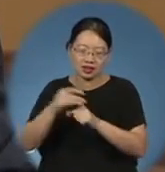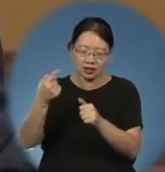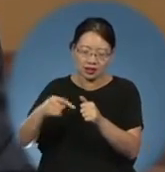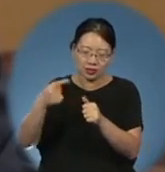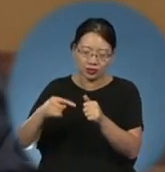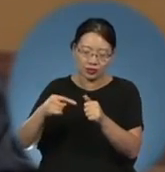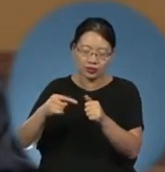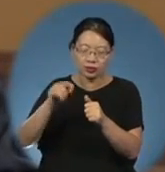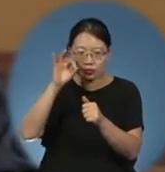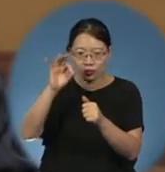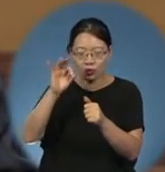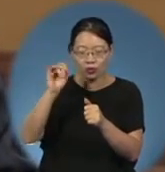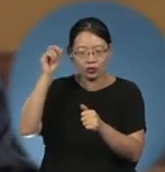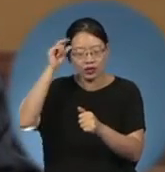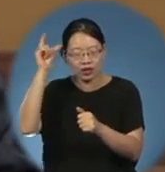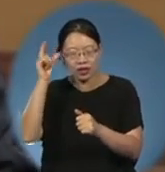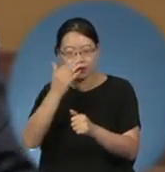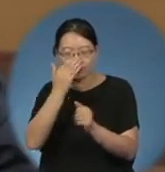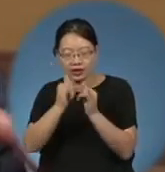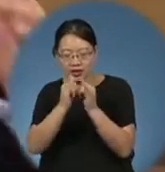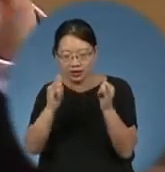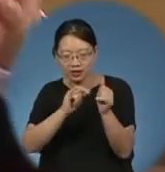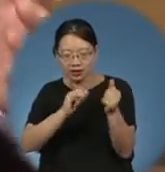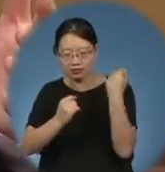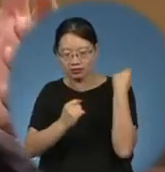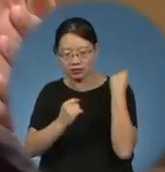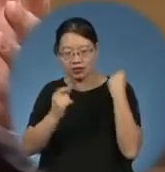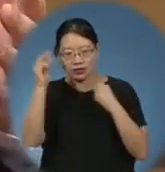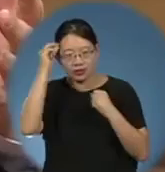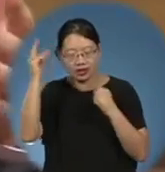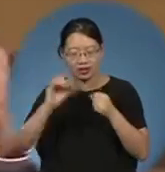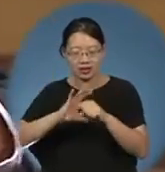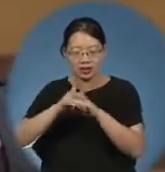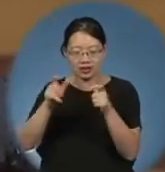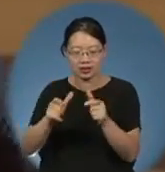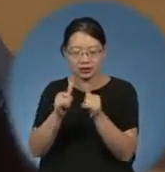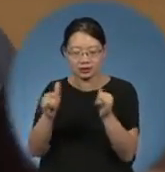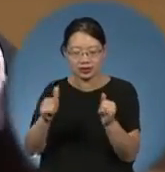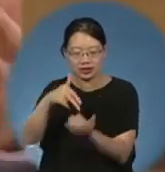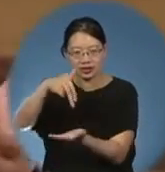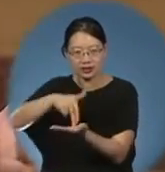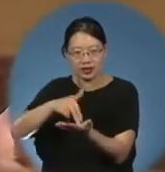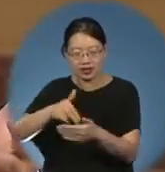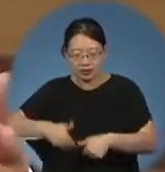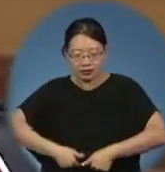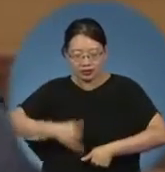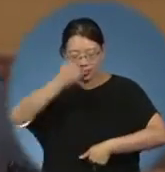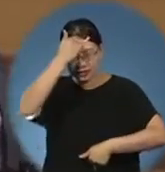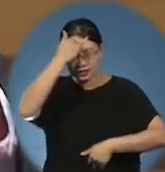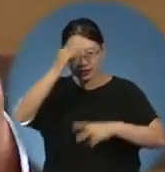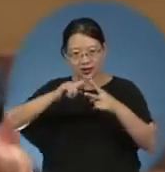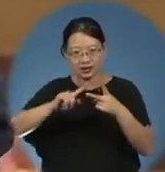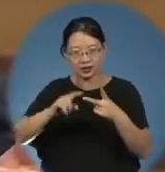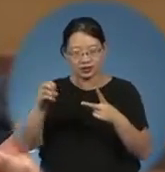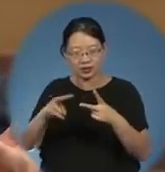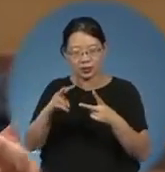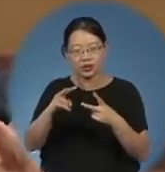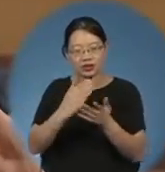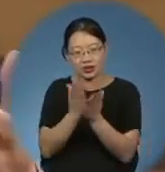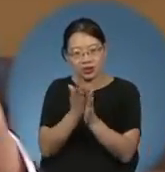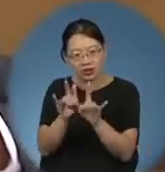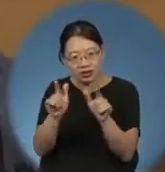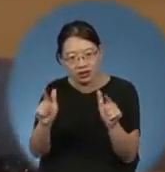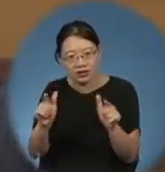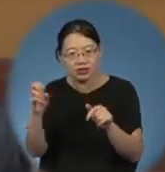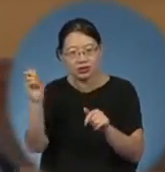면에서는 더 햇 안하거든요 유대인들이 그러니까 세계 시민으로서 에 필요한 에티켓이 간지 얘길 할 지